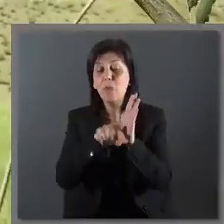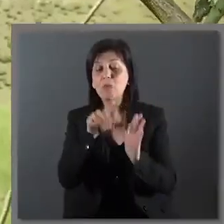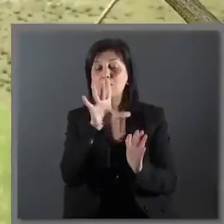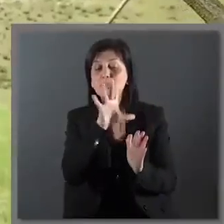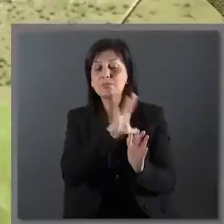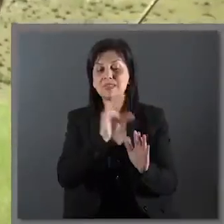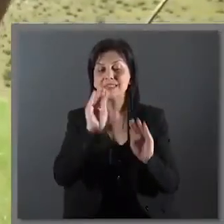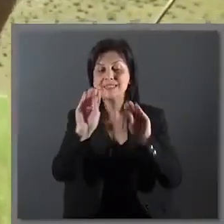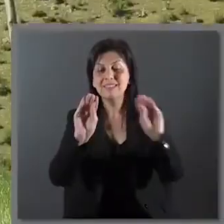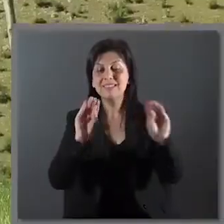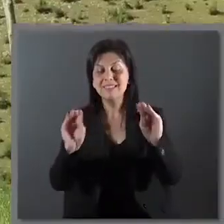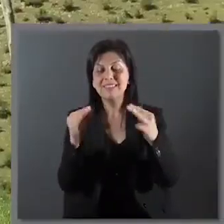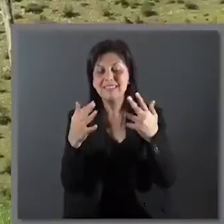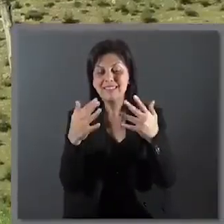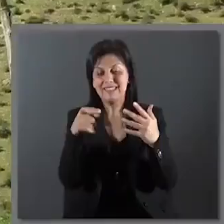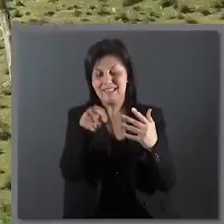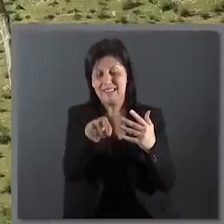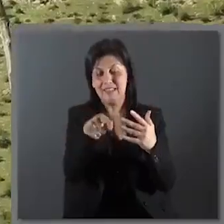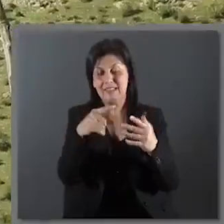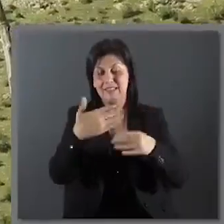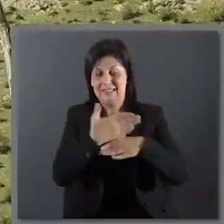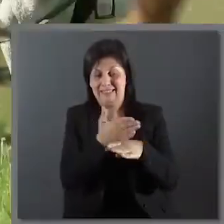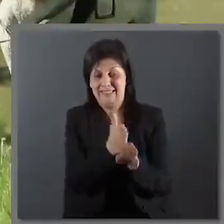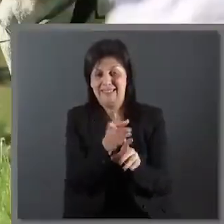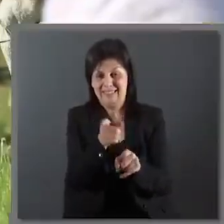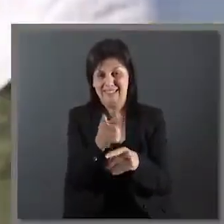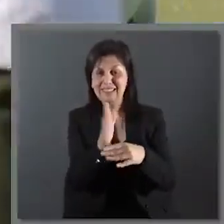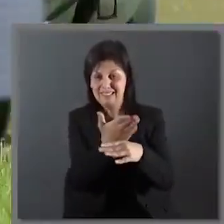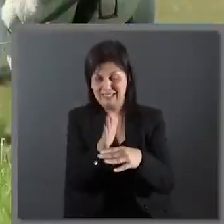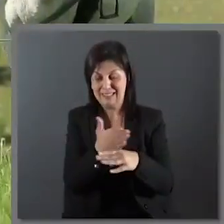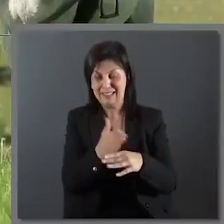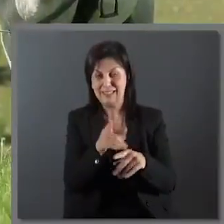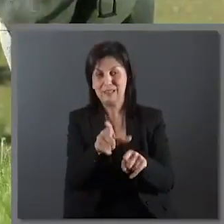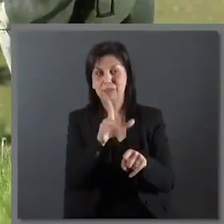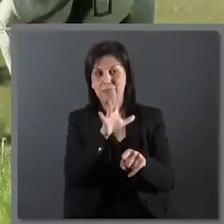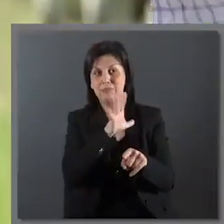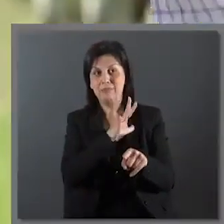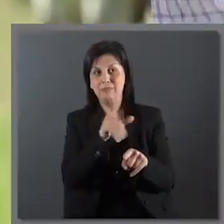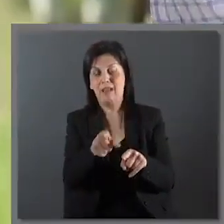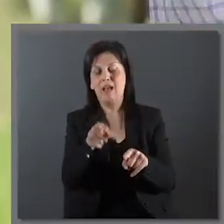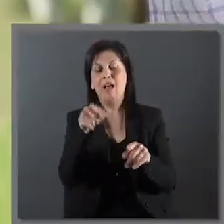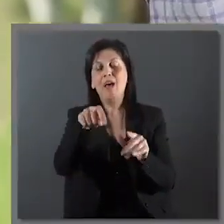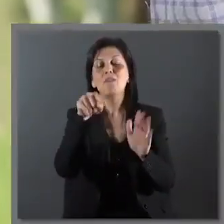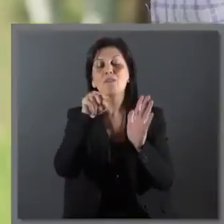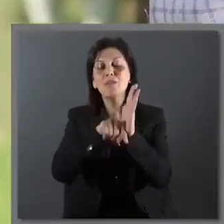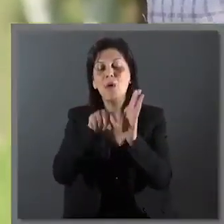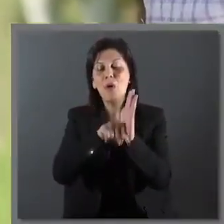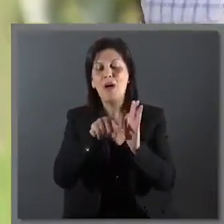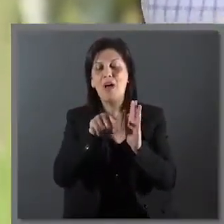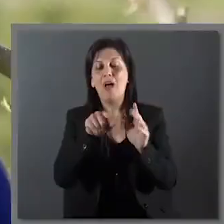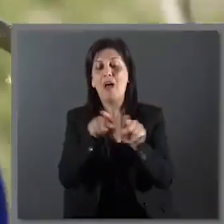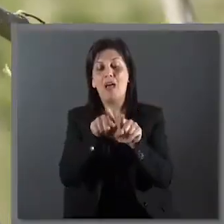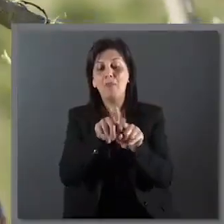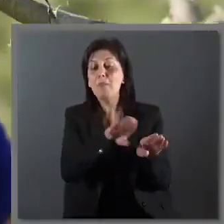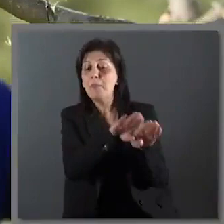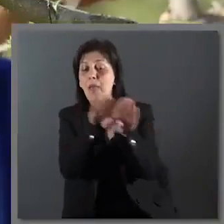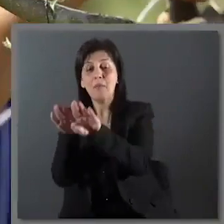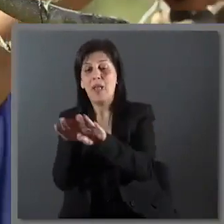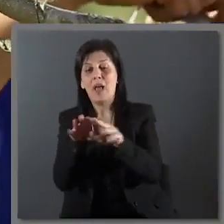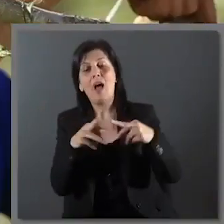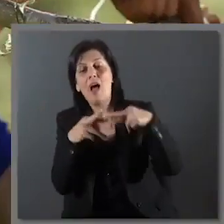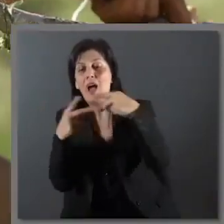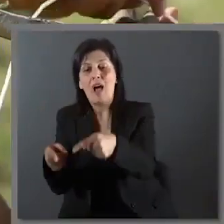vərni vasitəsilə bir neçə hissəyə ayırırdılar. Alaçıqın içində müxtəlif növ xalça məmumatları bugünkü mebeli əvəz